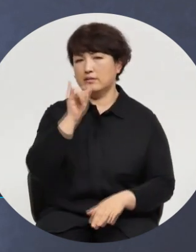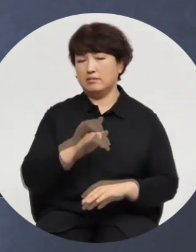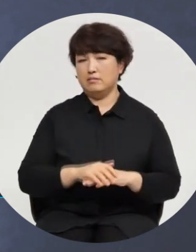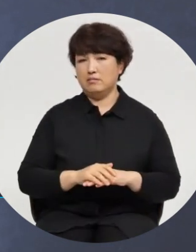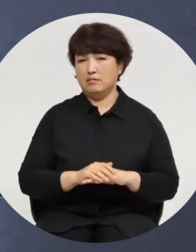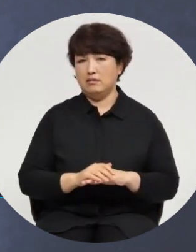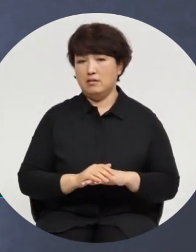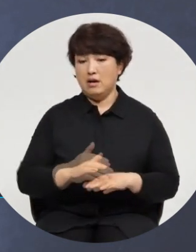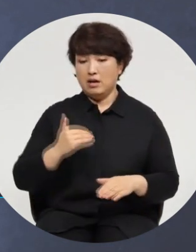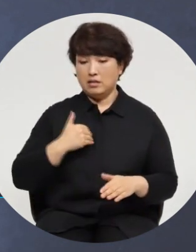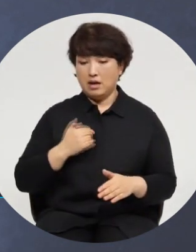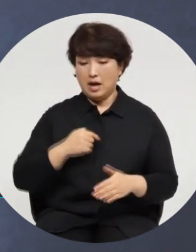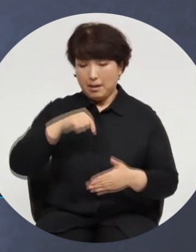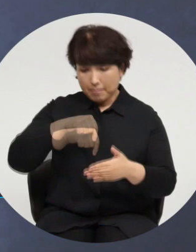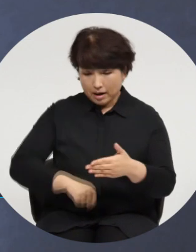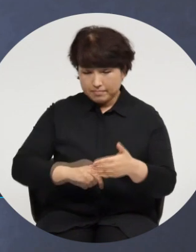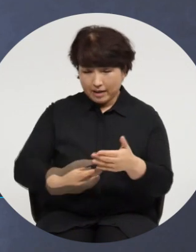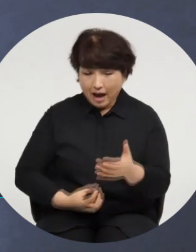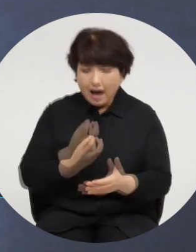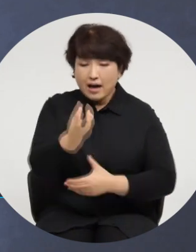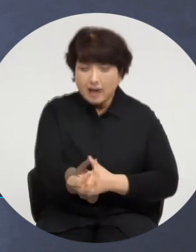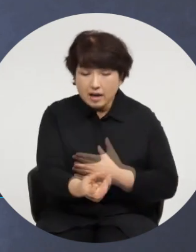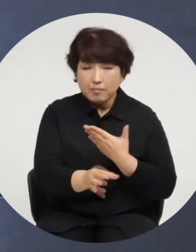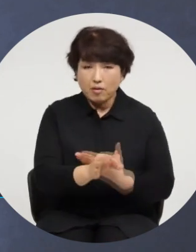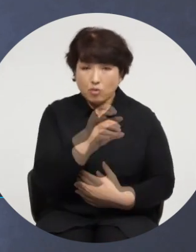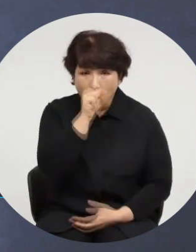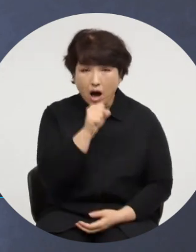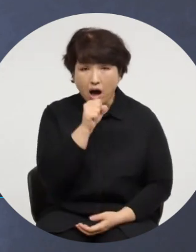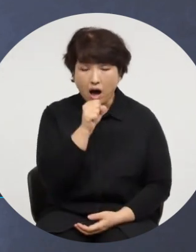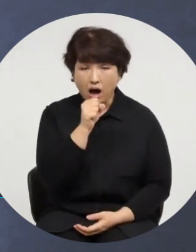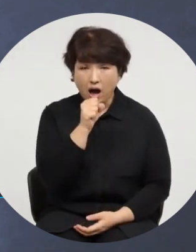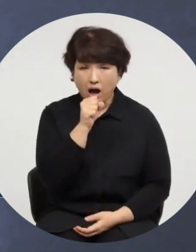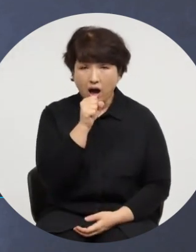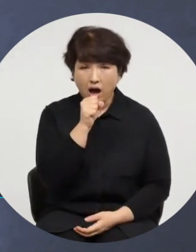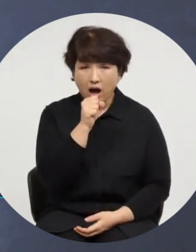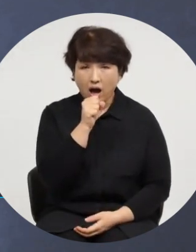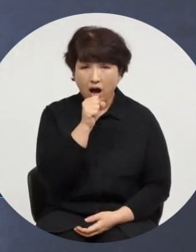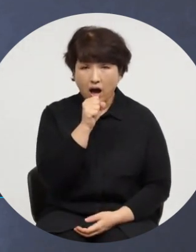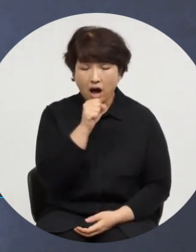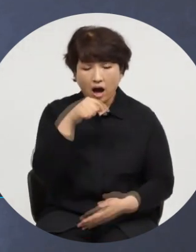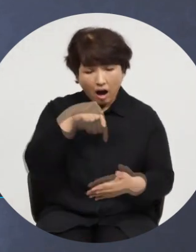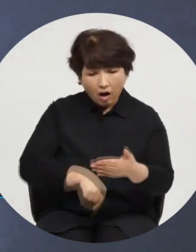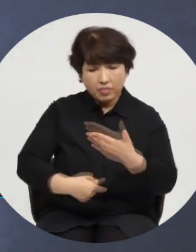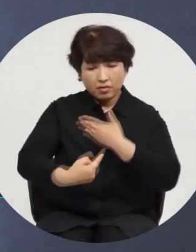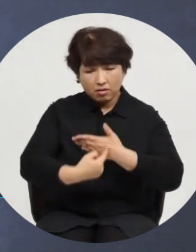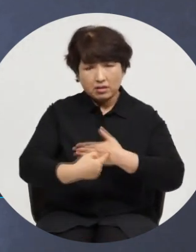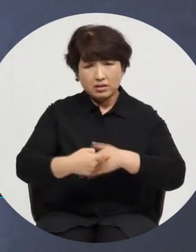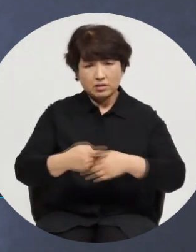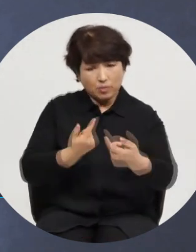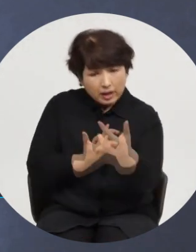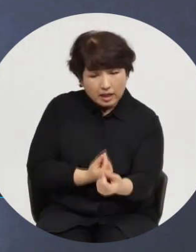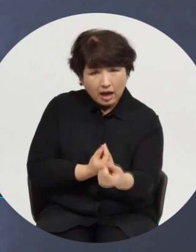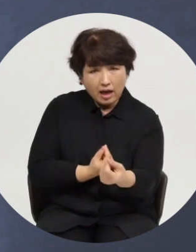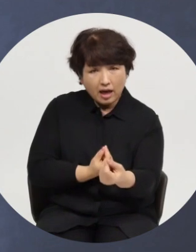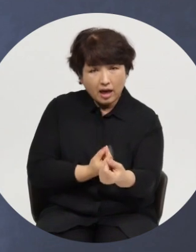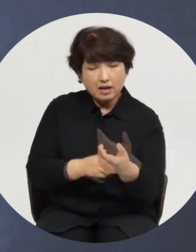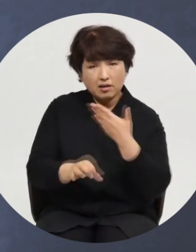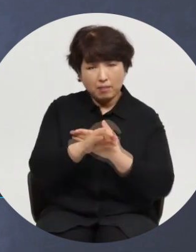차이가 납니다 만약에 사람이 속에 있는걸 다 바깥으로 표현한다 이게 좋을 거라고 생각해요